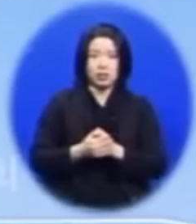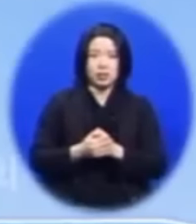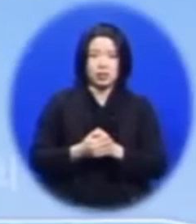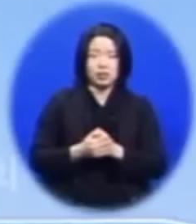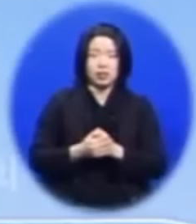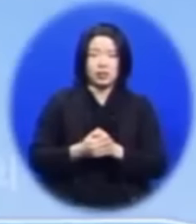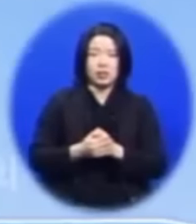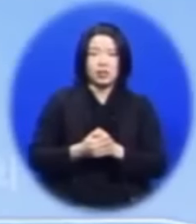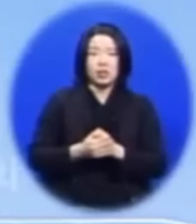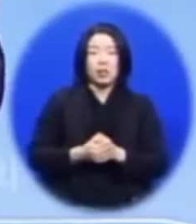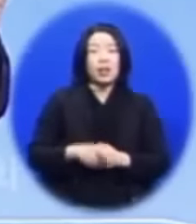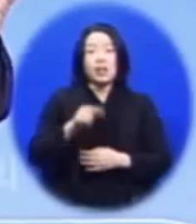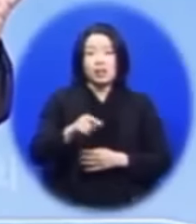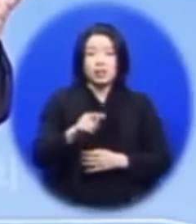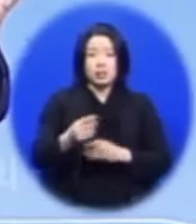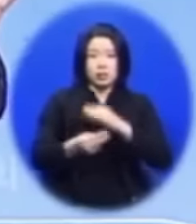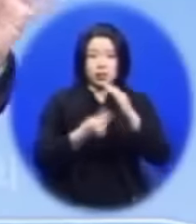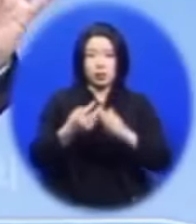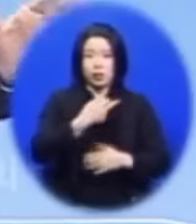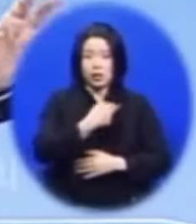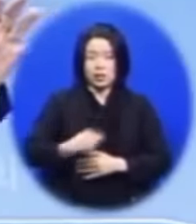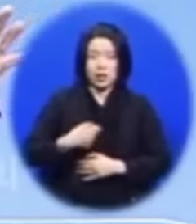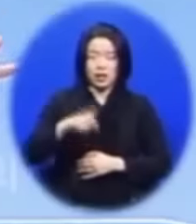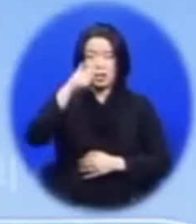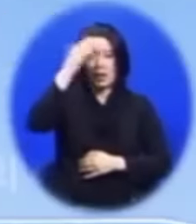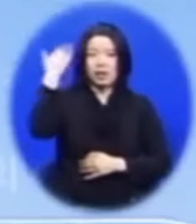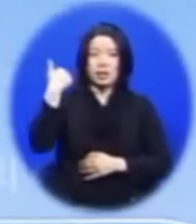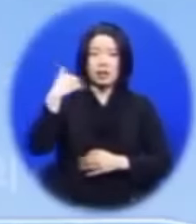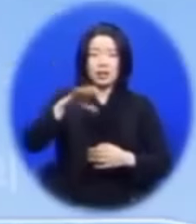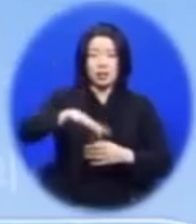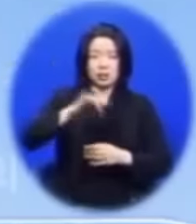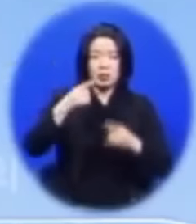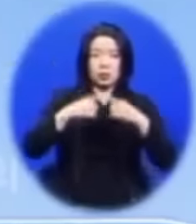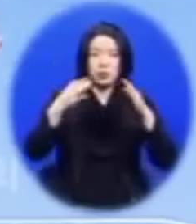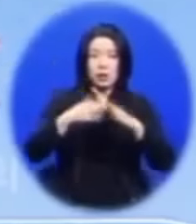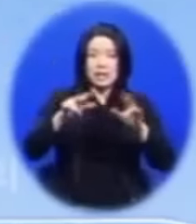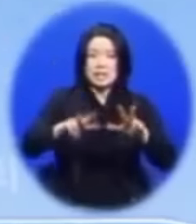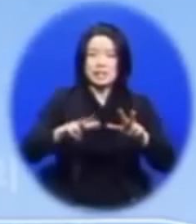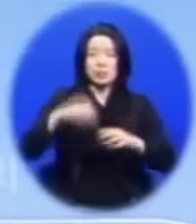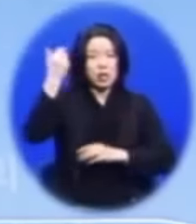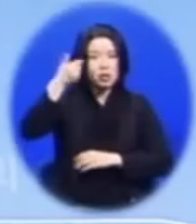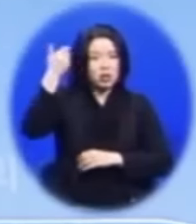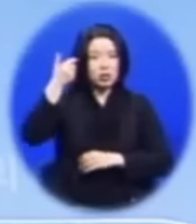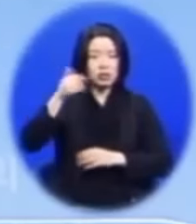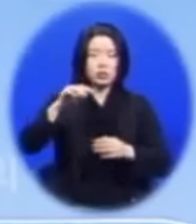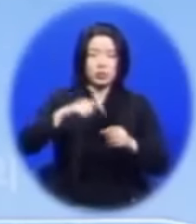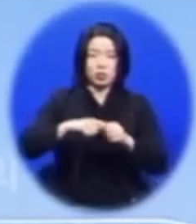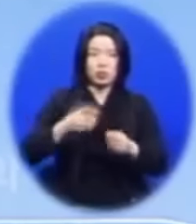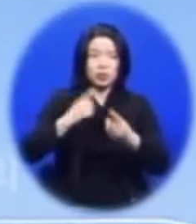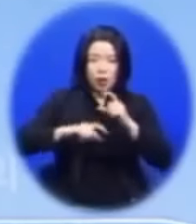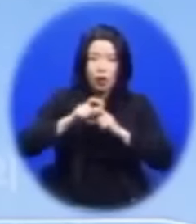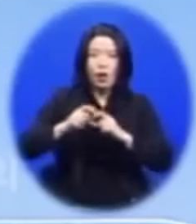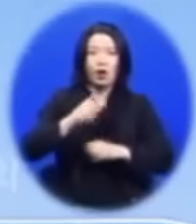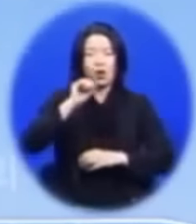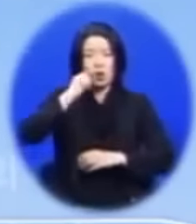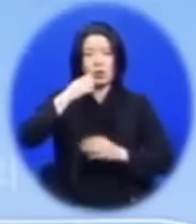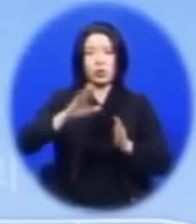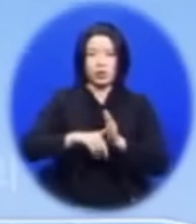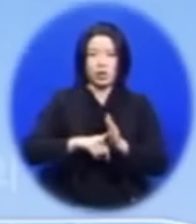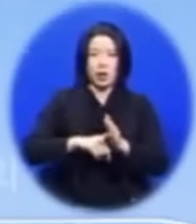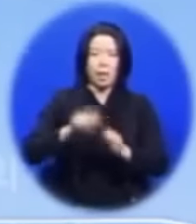말이야 그 요한사도 당시 초대 교회보다 지금이 영적으로 더 어려운 때예요 아주